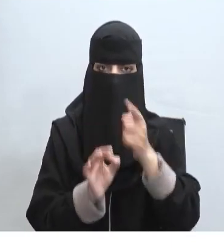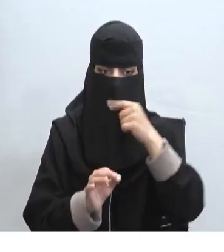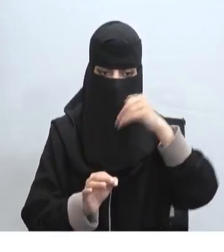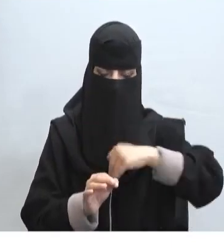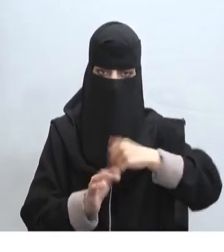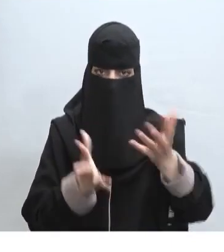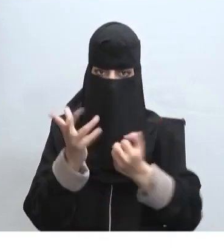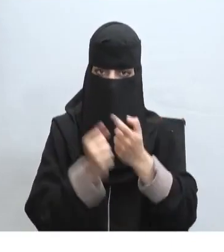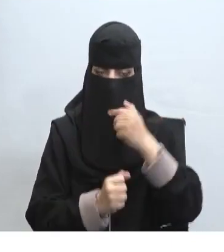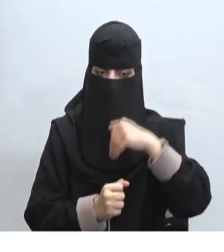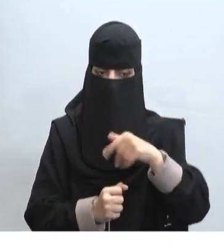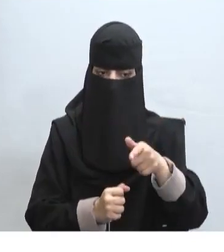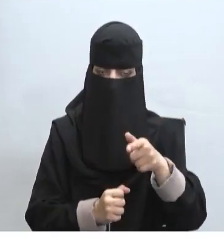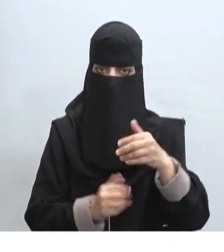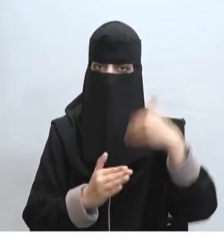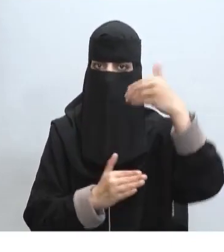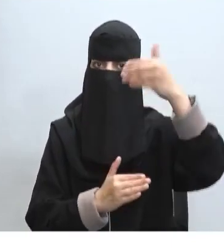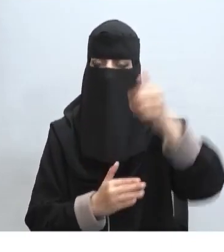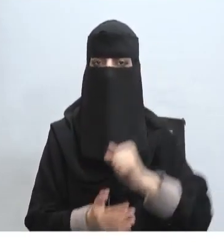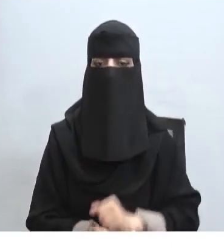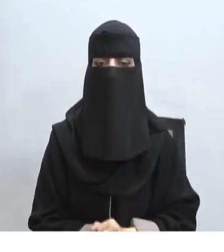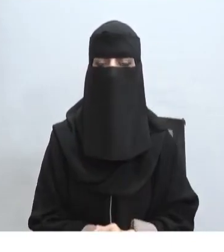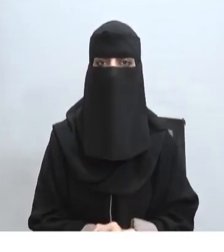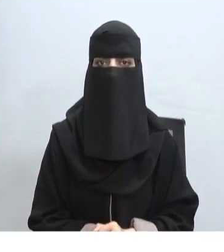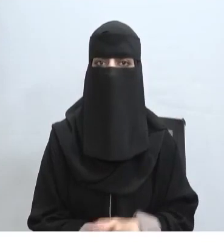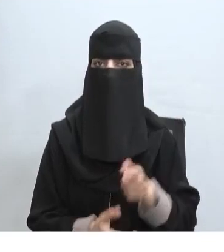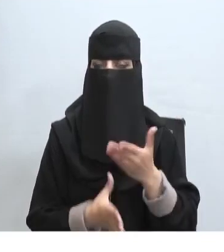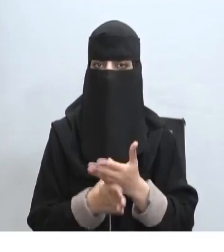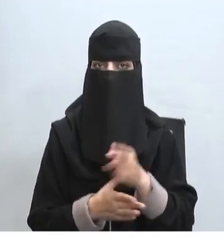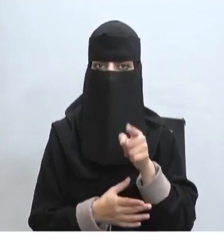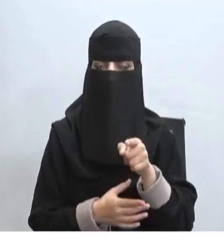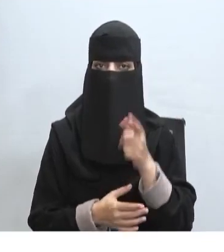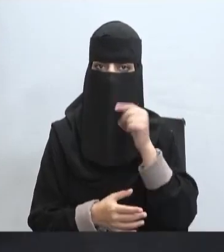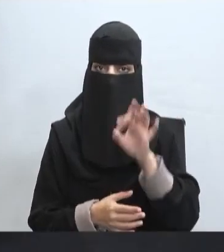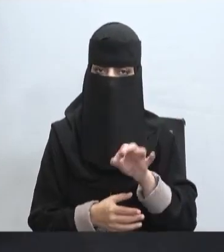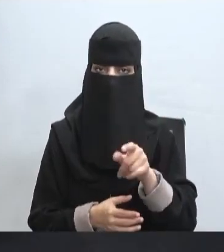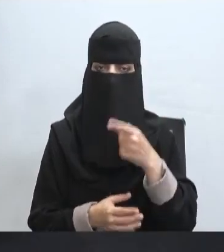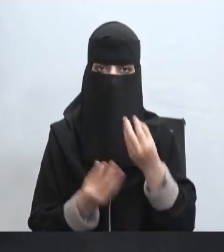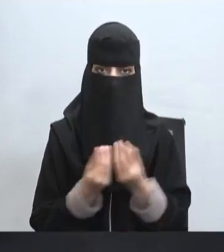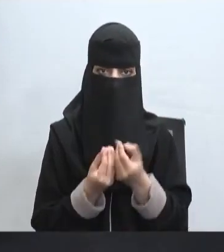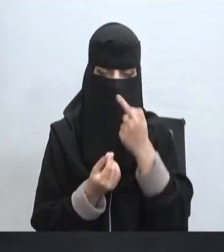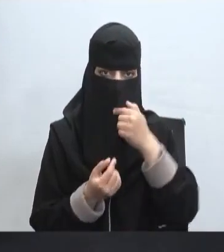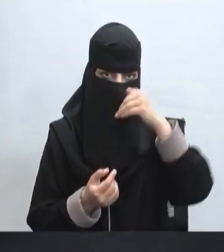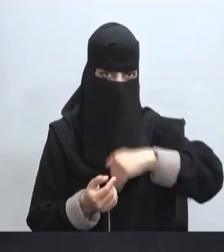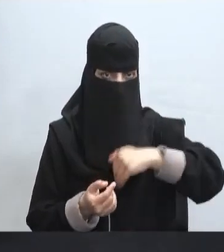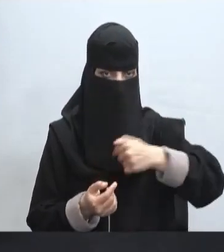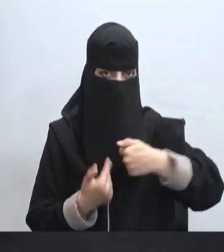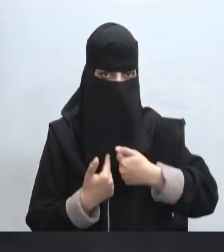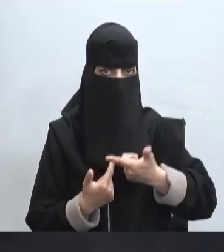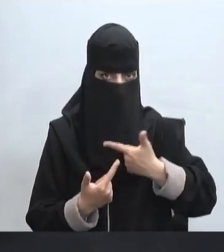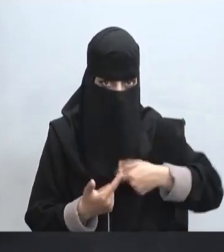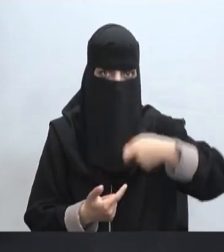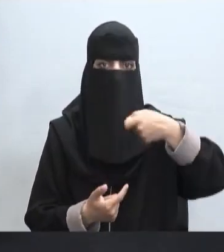لاحتياجاتك ورغباتك المستقبليه لانه سيكون لديك رغبات